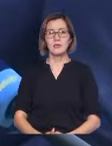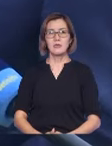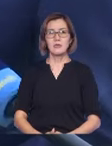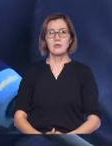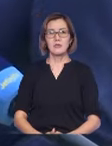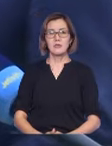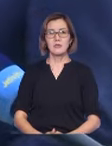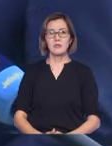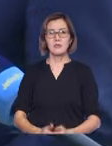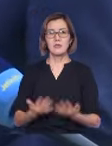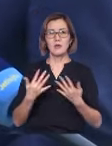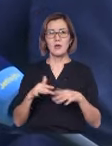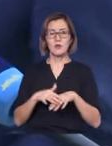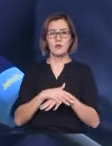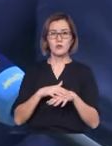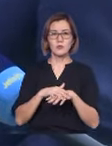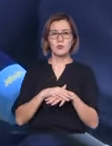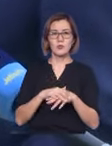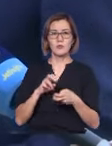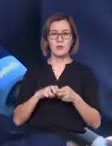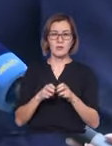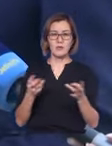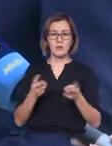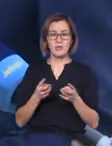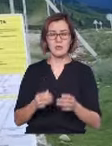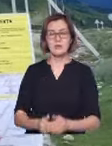десетіне жалғыз осы ауыл ғана қарап тұр суға, қалған бәрі су бар.